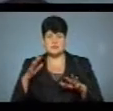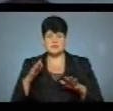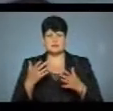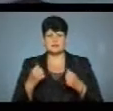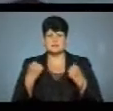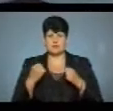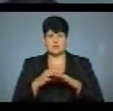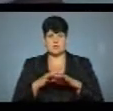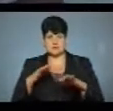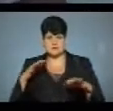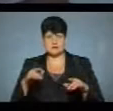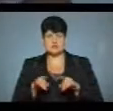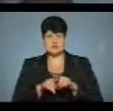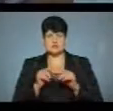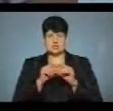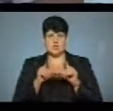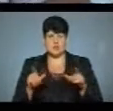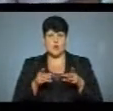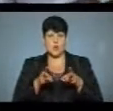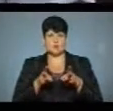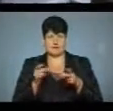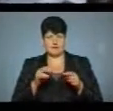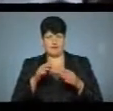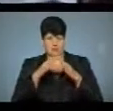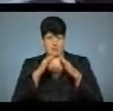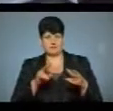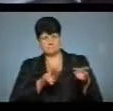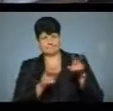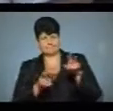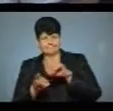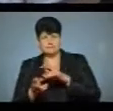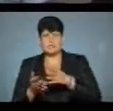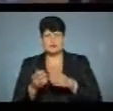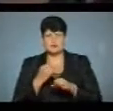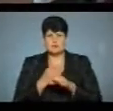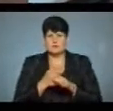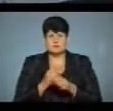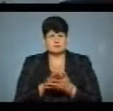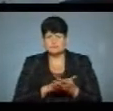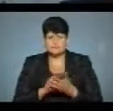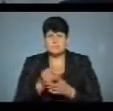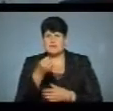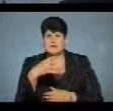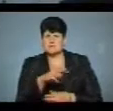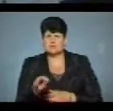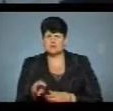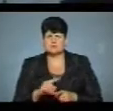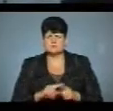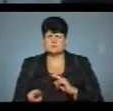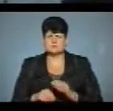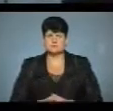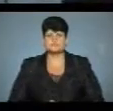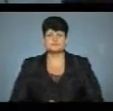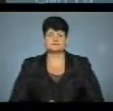над шкільною котельнею. І наробило такої шкоди за 15 хвилин. Ірина Терлюк,